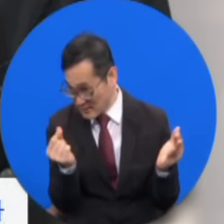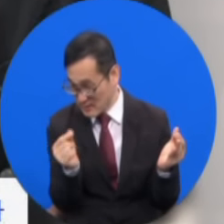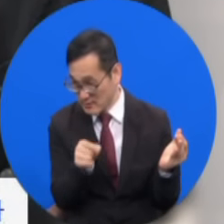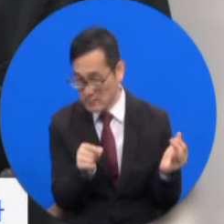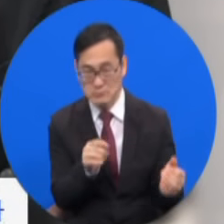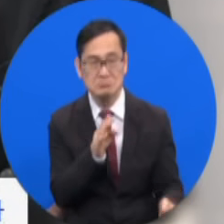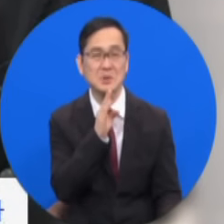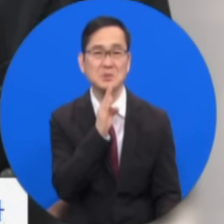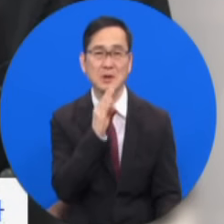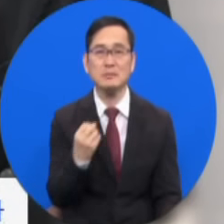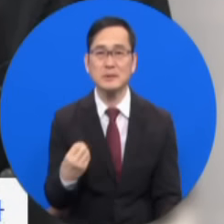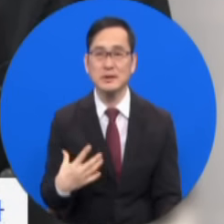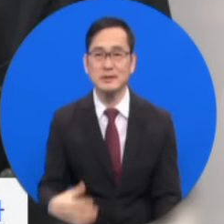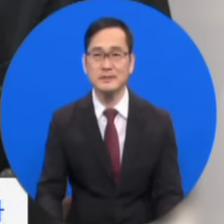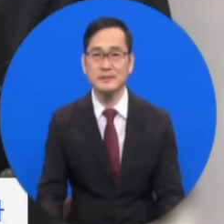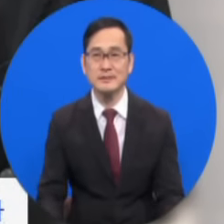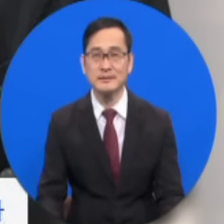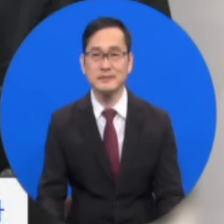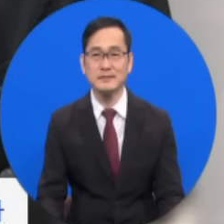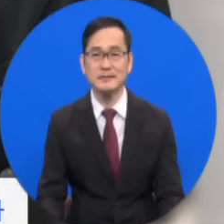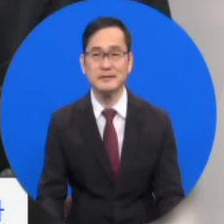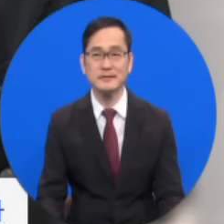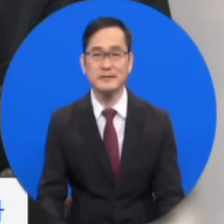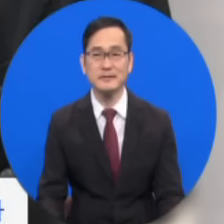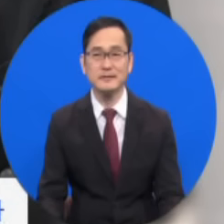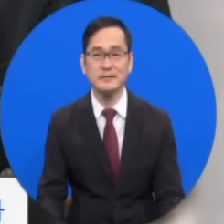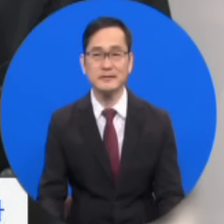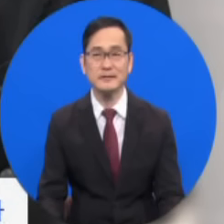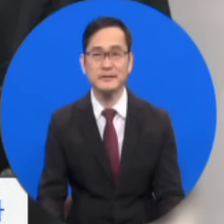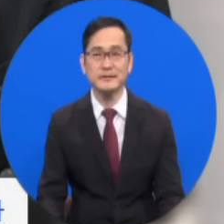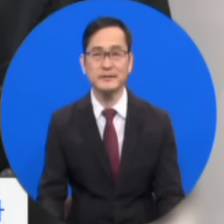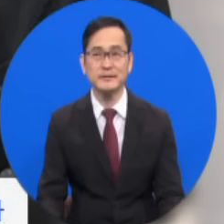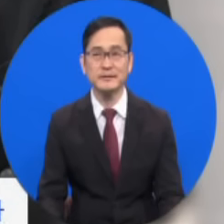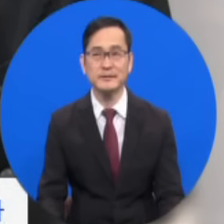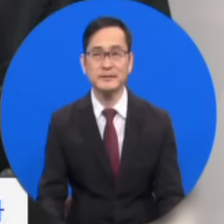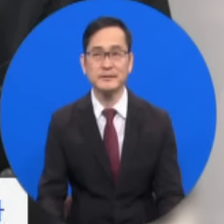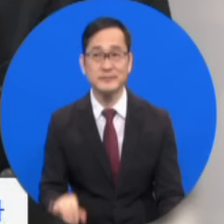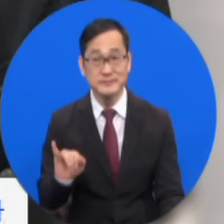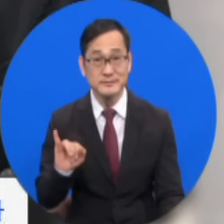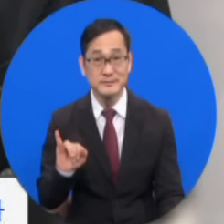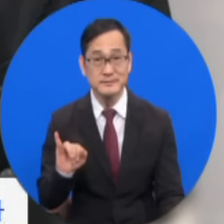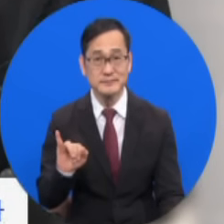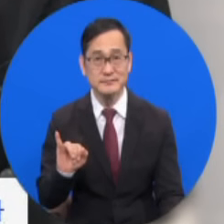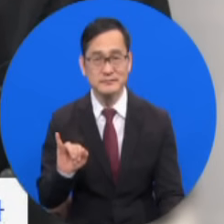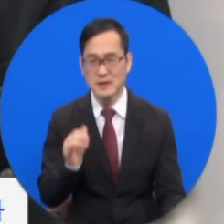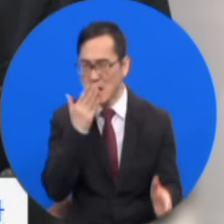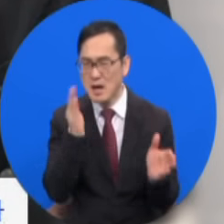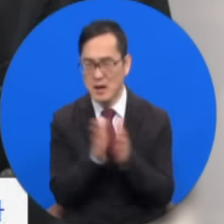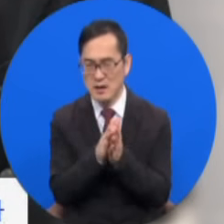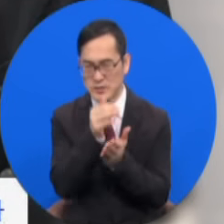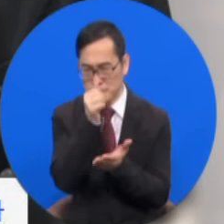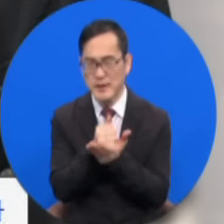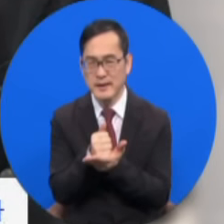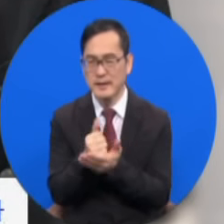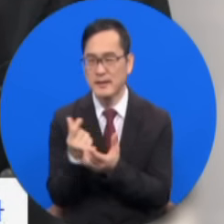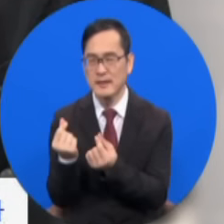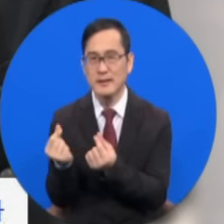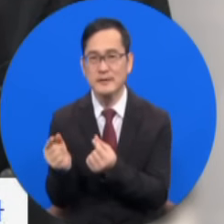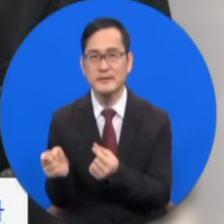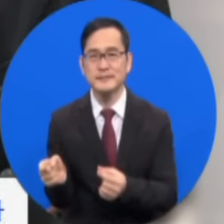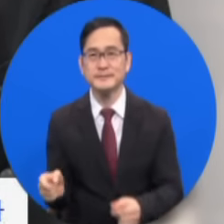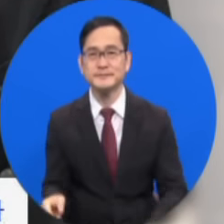많이 보도가 되고 있습니다 자 배신은 같은 형이에요 같은 혐의로 유죄가 선고됐고